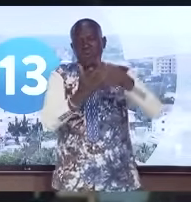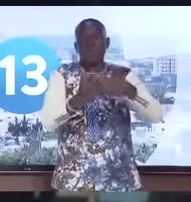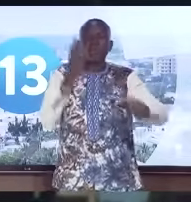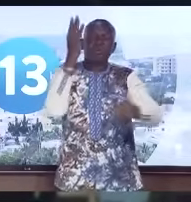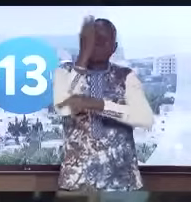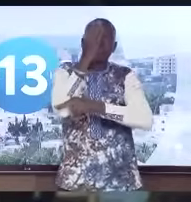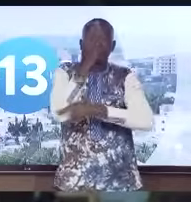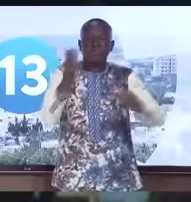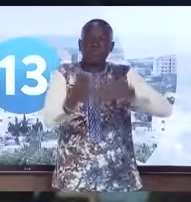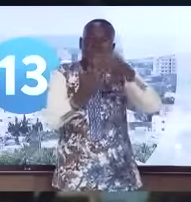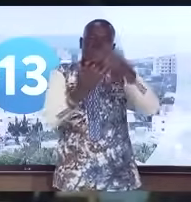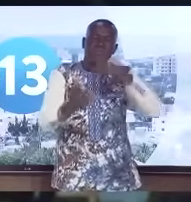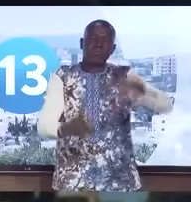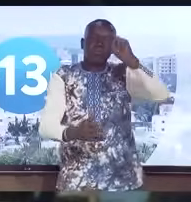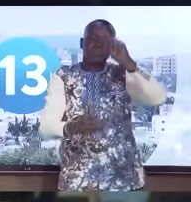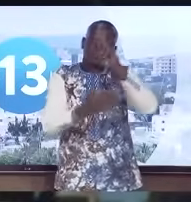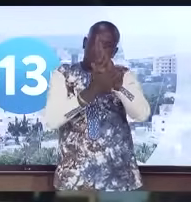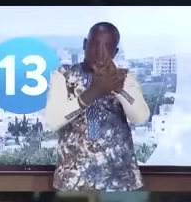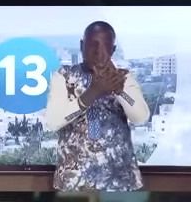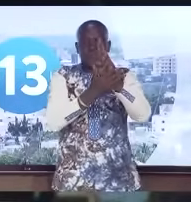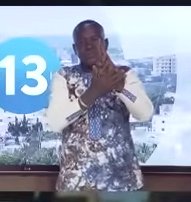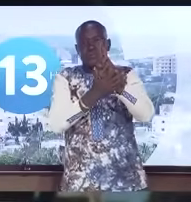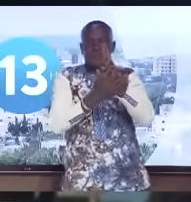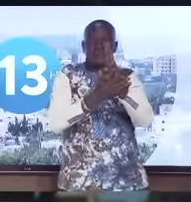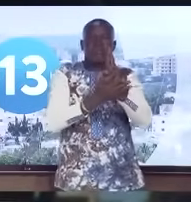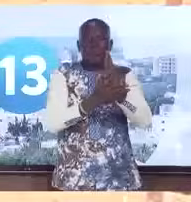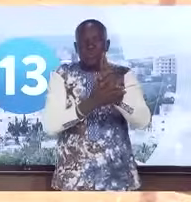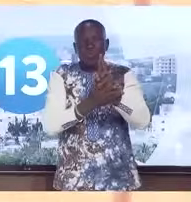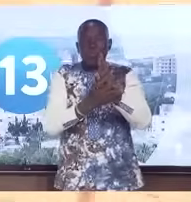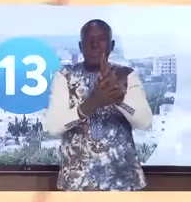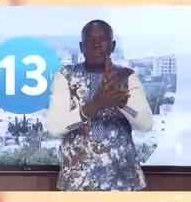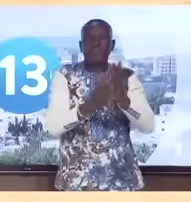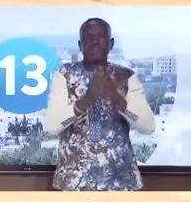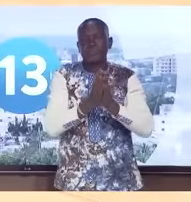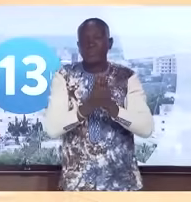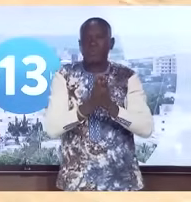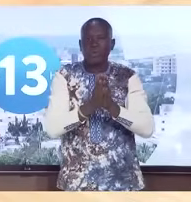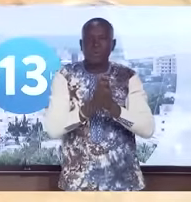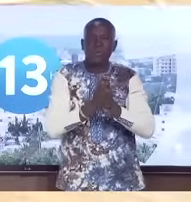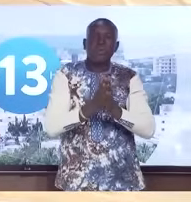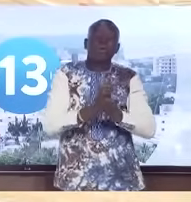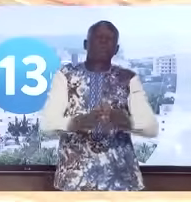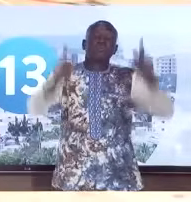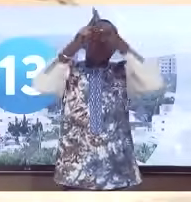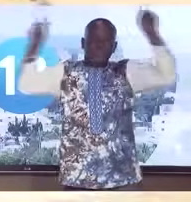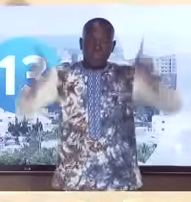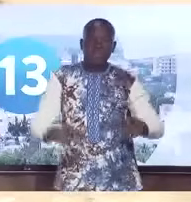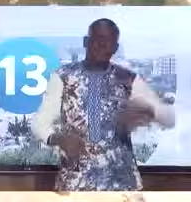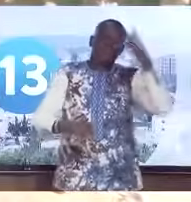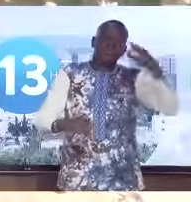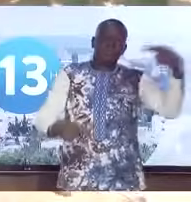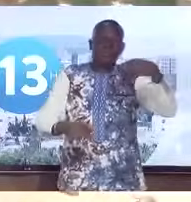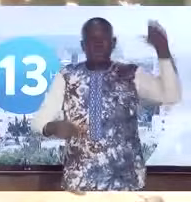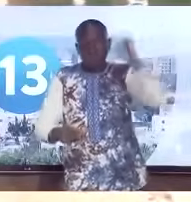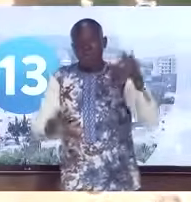du Centre-Nord. Le point sur la visite avec Jacques Ouidraogo. Un périmètre maraîcher d'un hectare avec